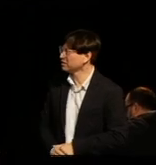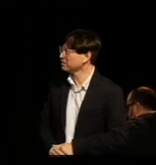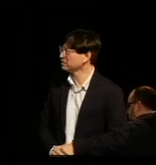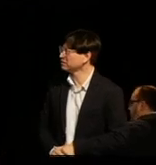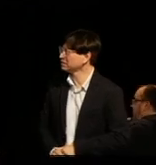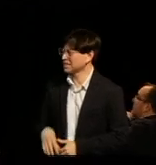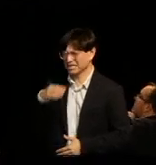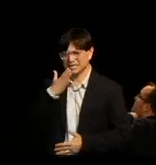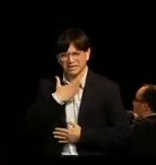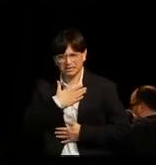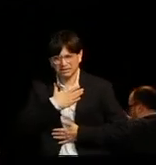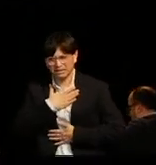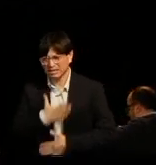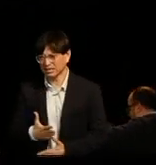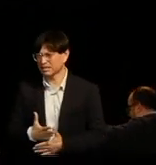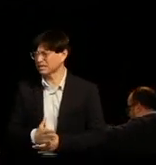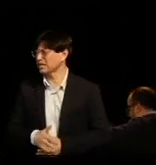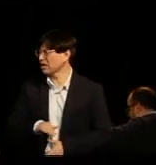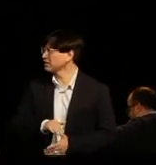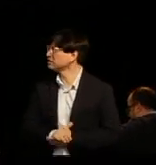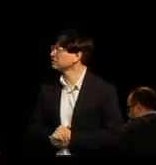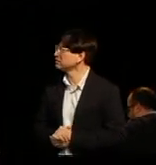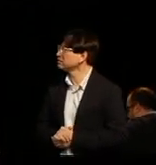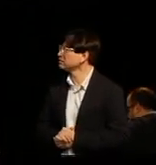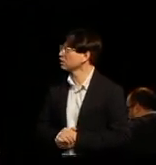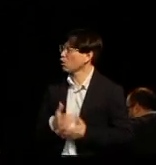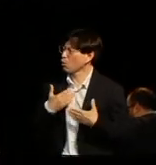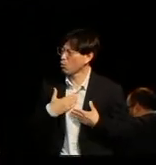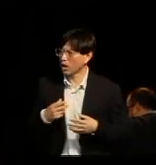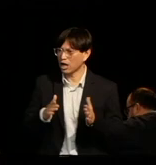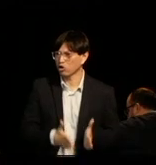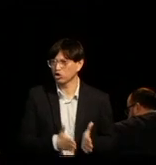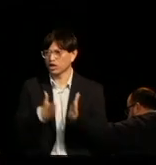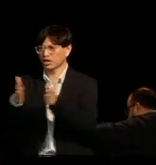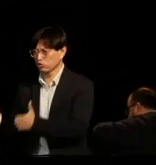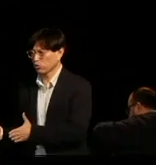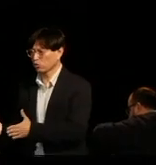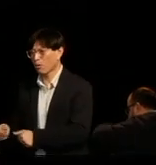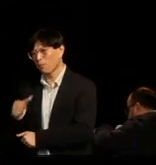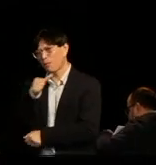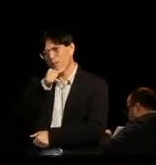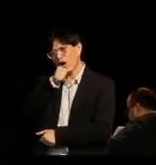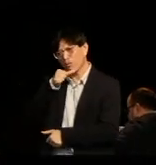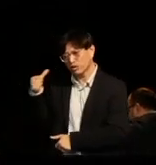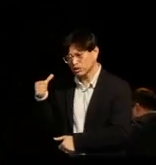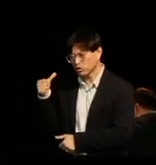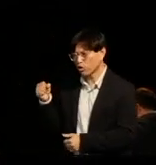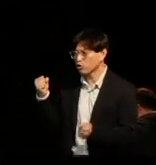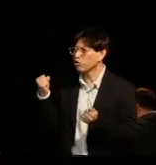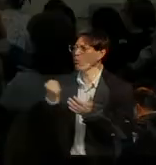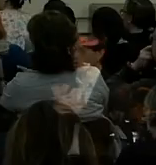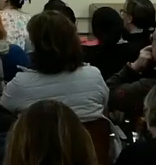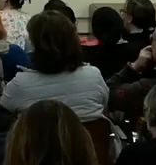questa questa urgenza di inclusione non come un atto di carità super erogatori Ma come una necessità un'esigenza fondamentale della